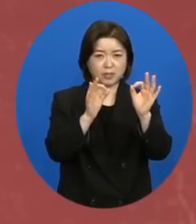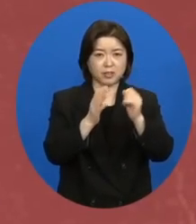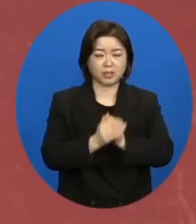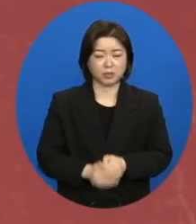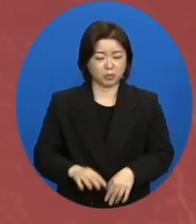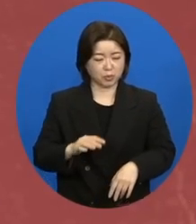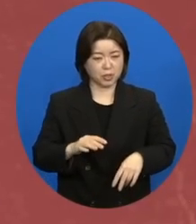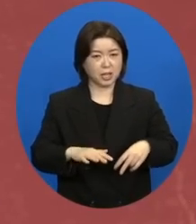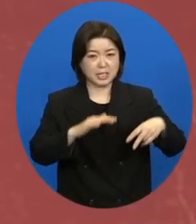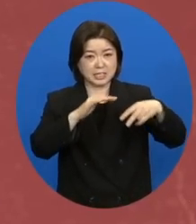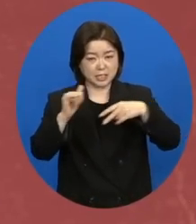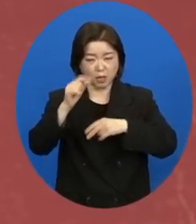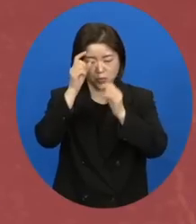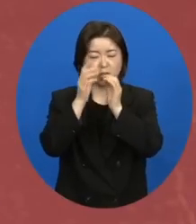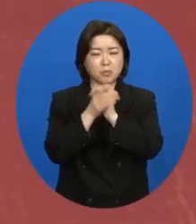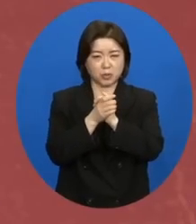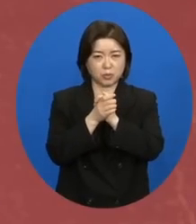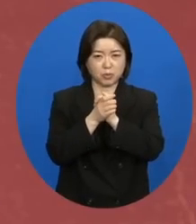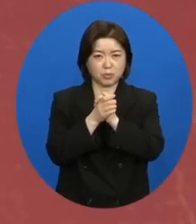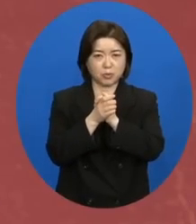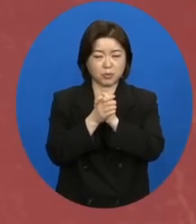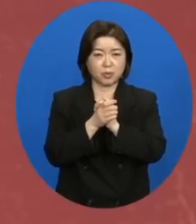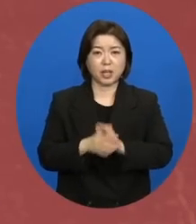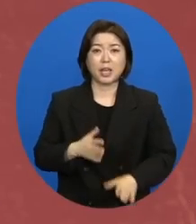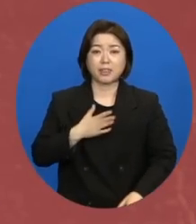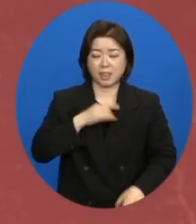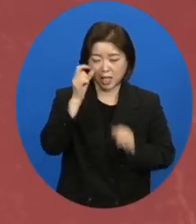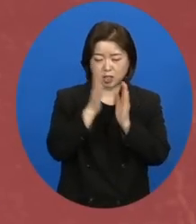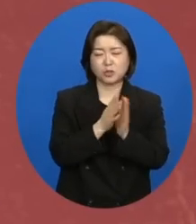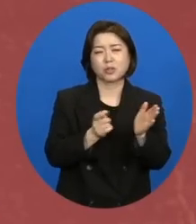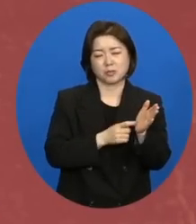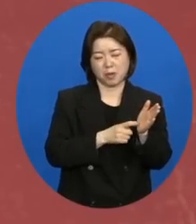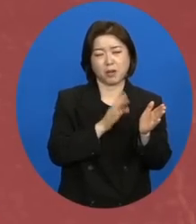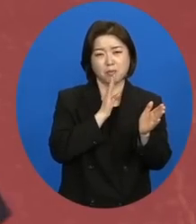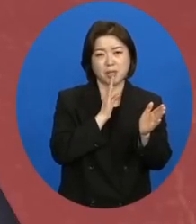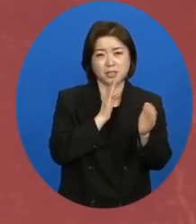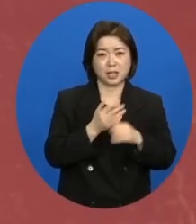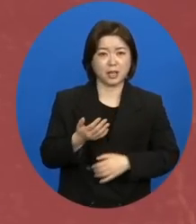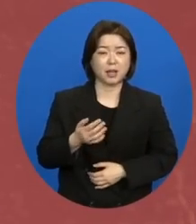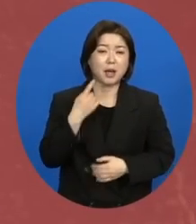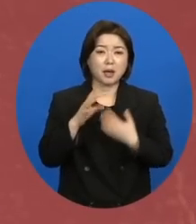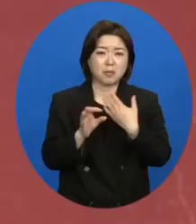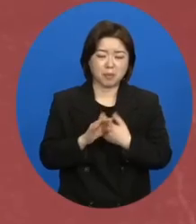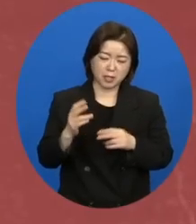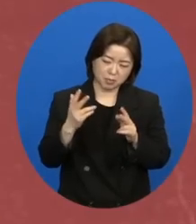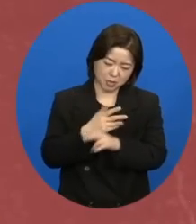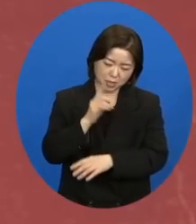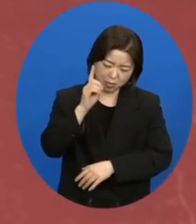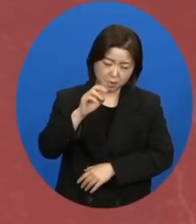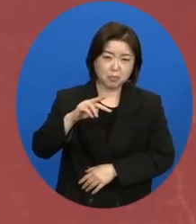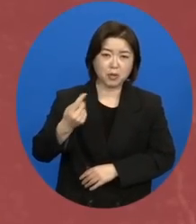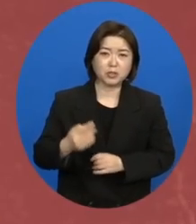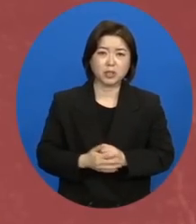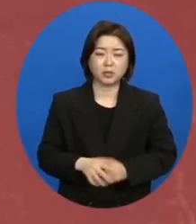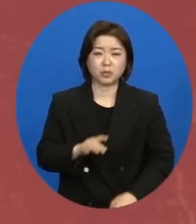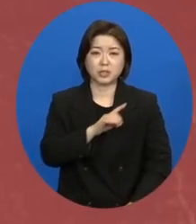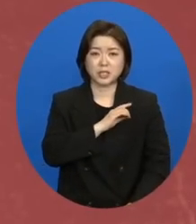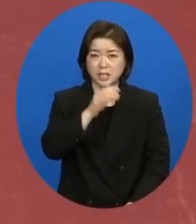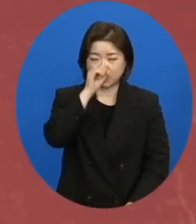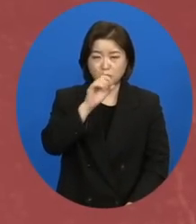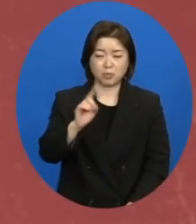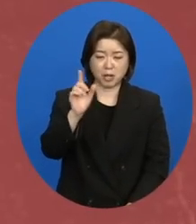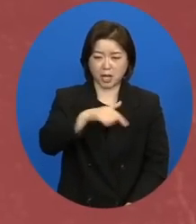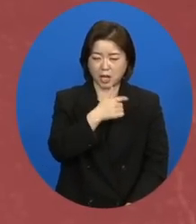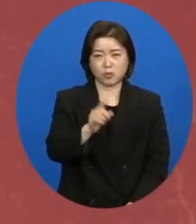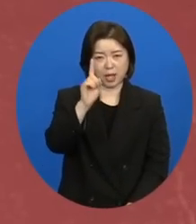사무엘의 기도. 내 기도도 급하지만 만약에 여러분이 매주 한 번씩이라도, 제일 좋은 건 하루에 한